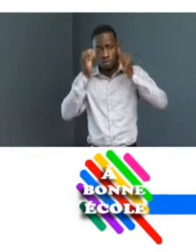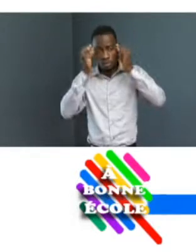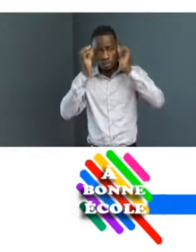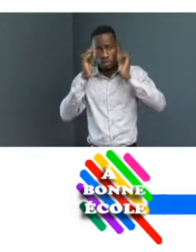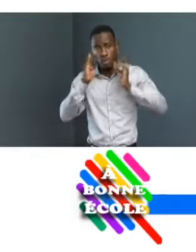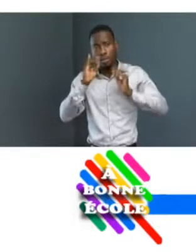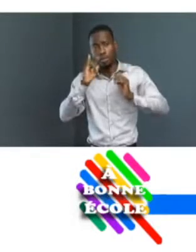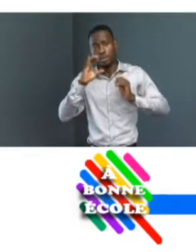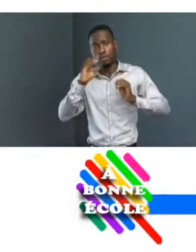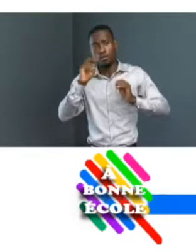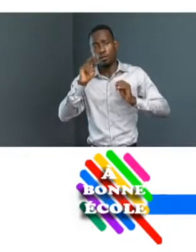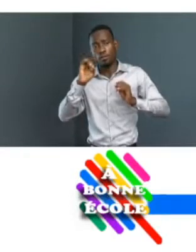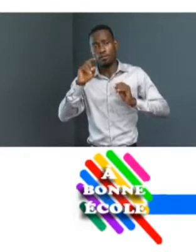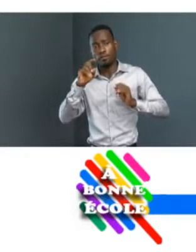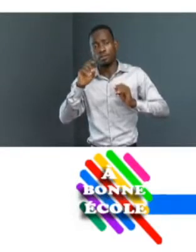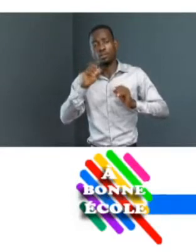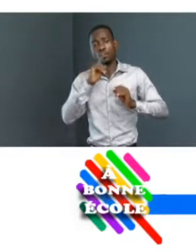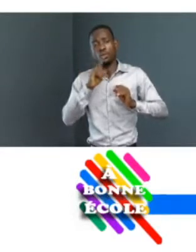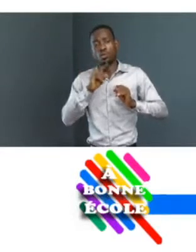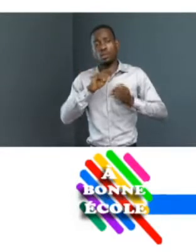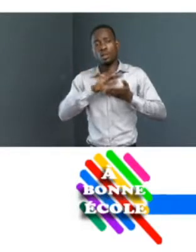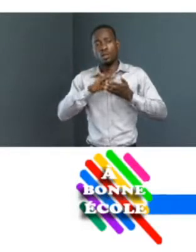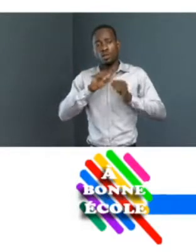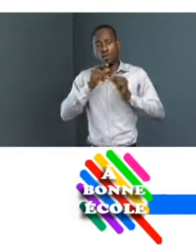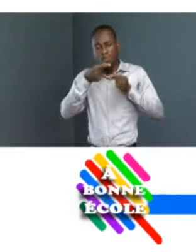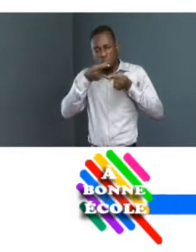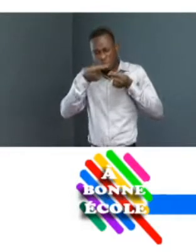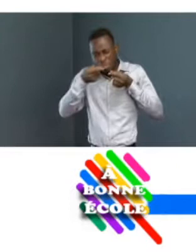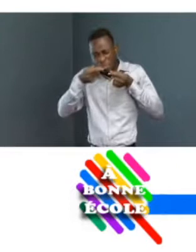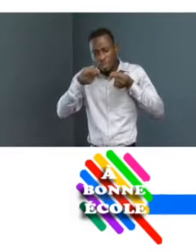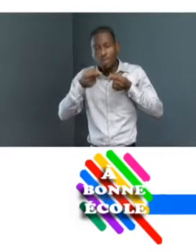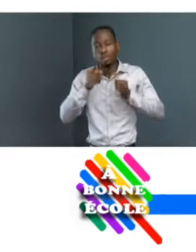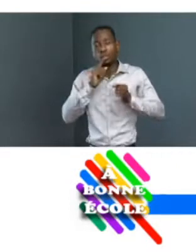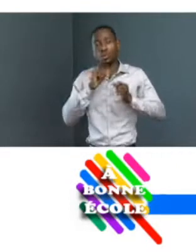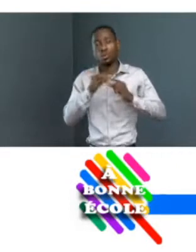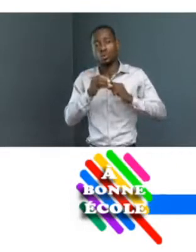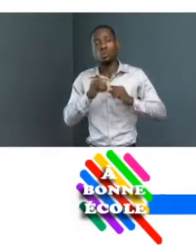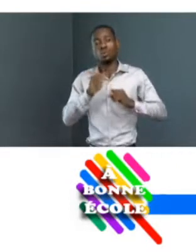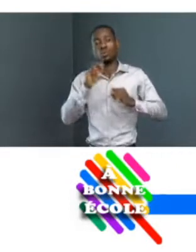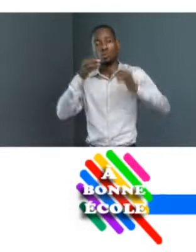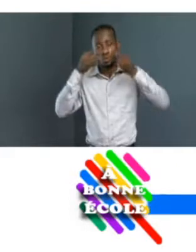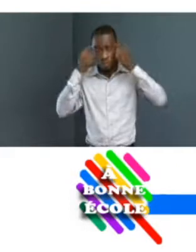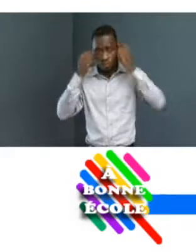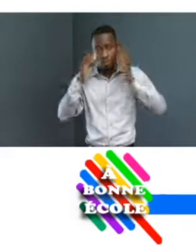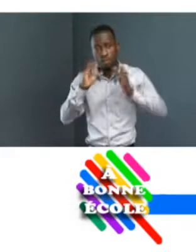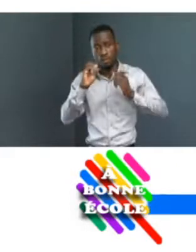biconvexes ou à bord mince ou bien des verres convergents.